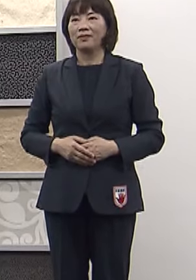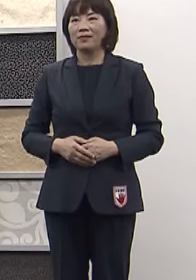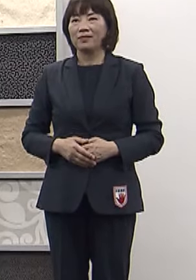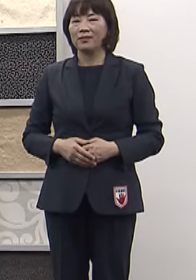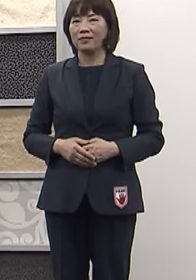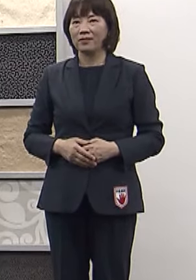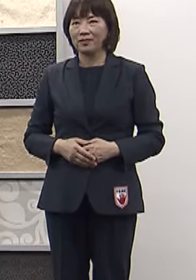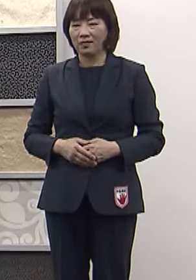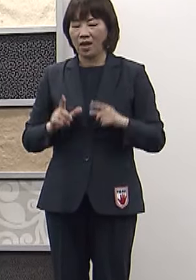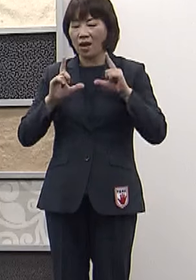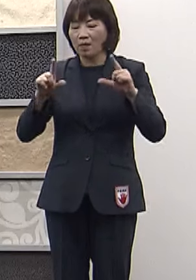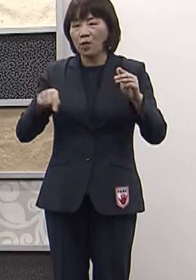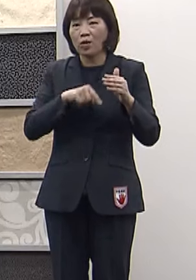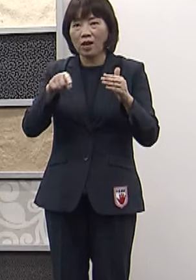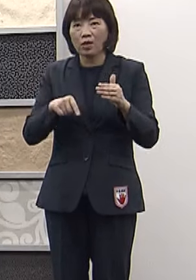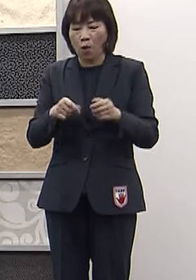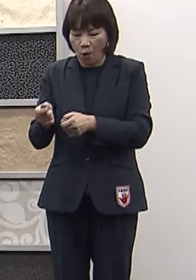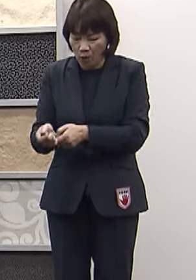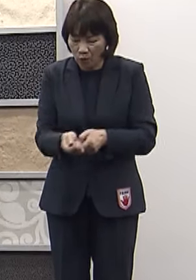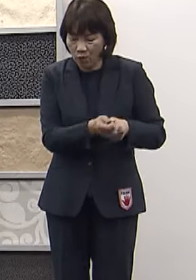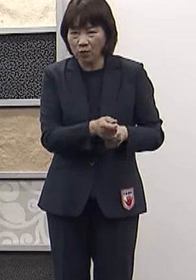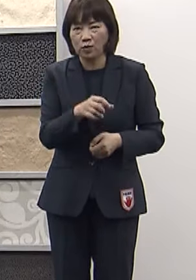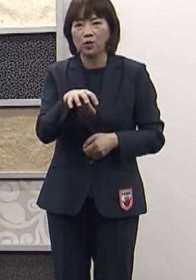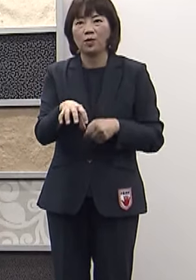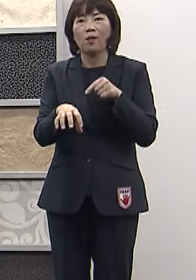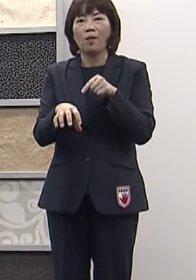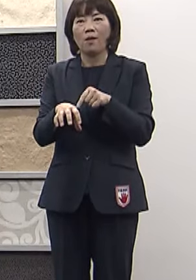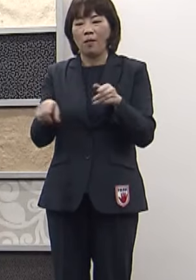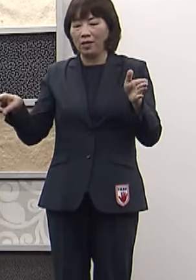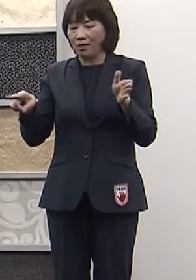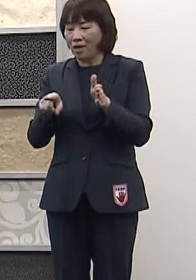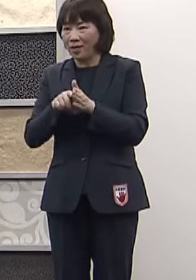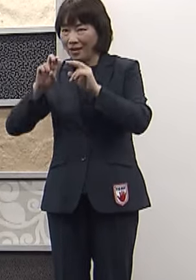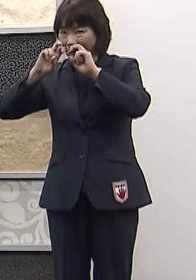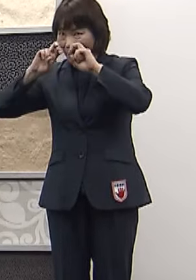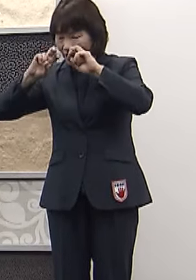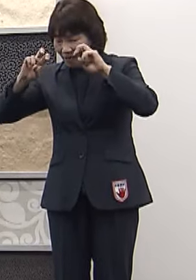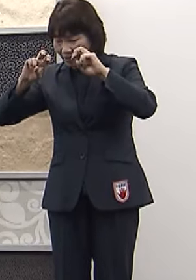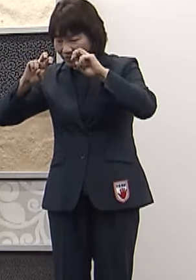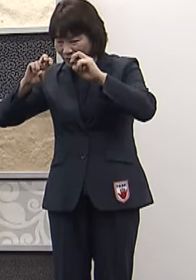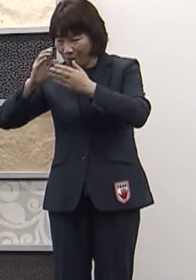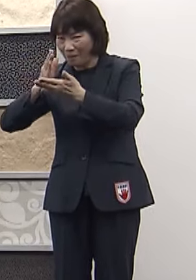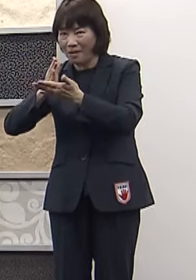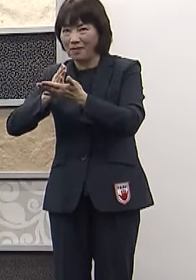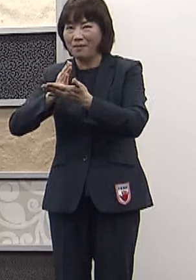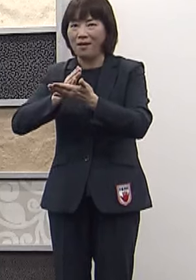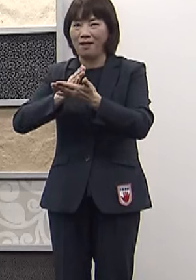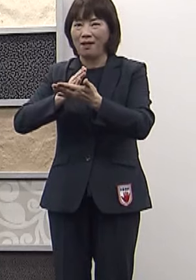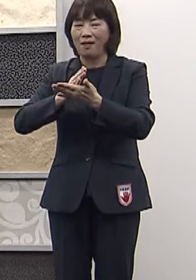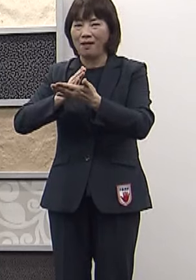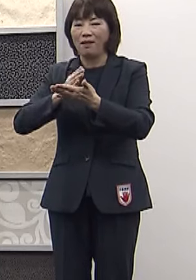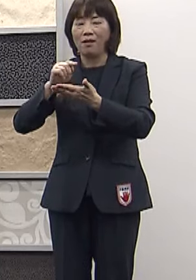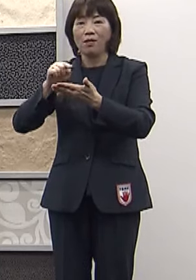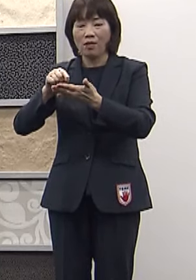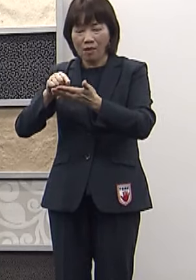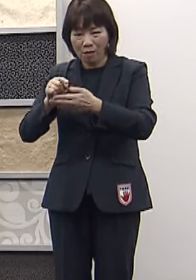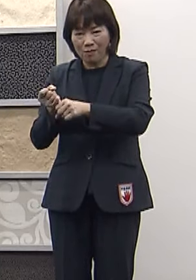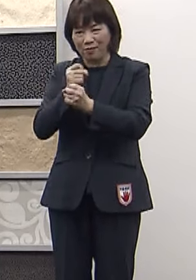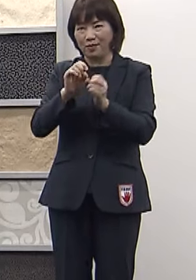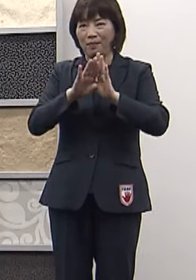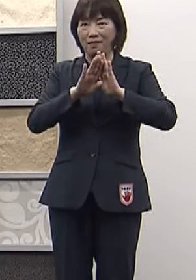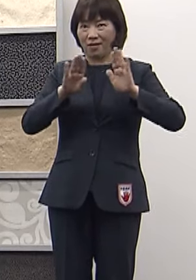ません、発表案件になりますけども、ゴルフ場の、まあ、これまで、開発を凍結していたものを、まあ、解除する解禁するということになります